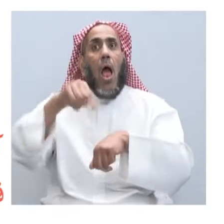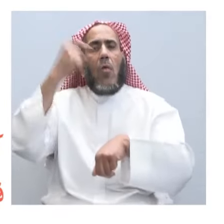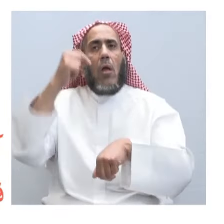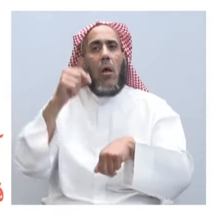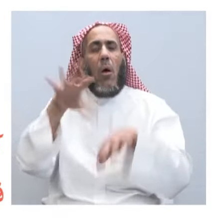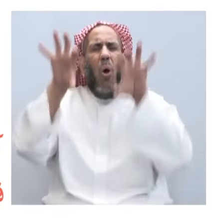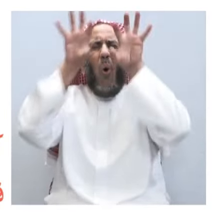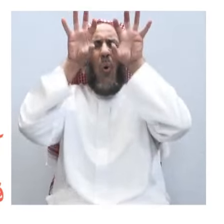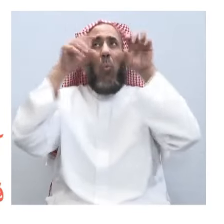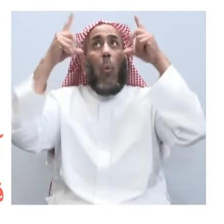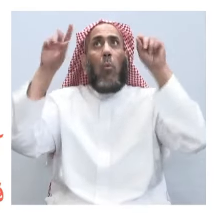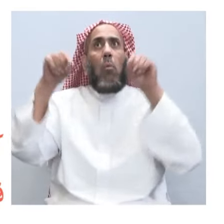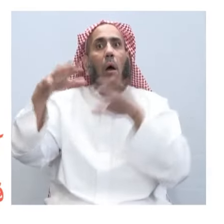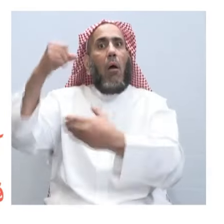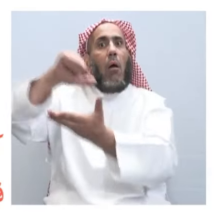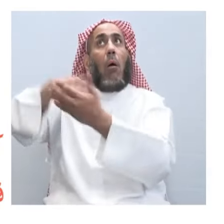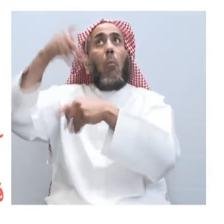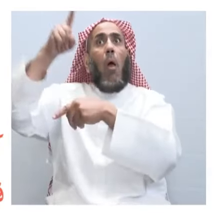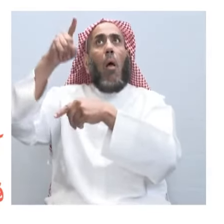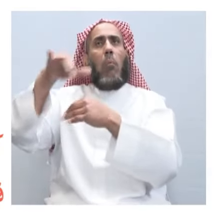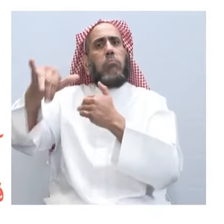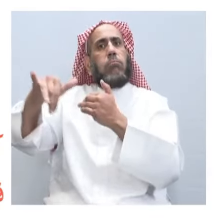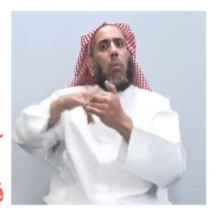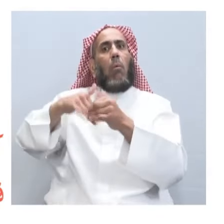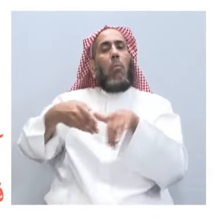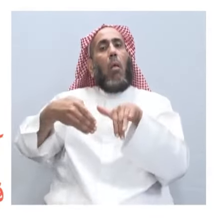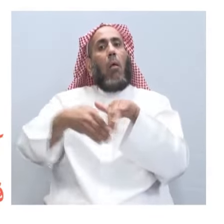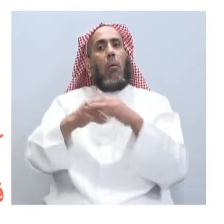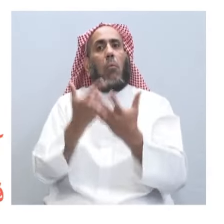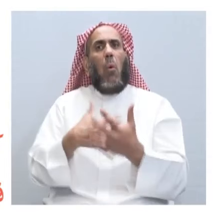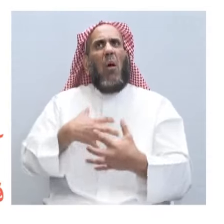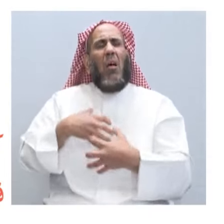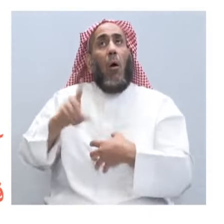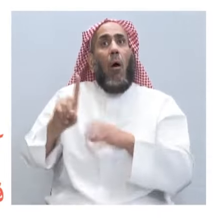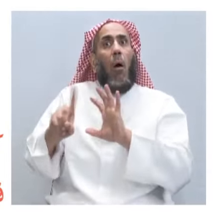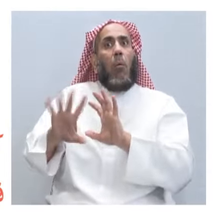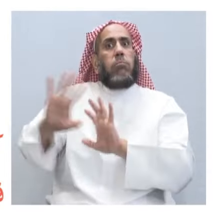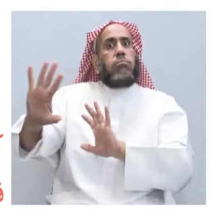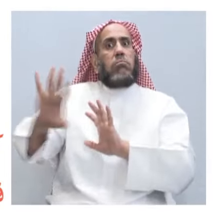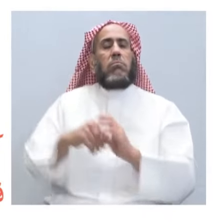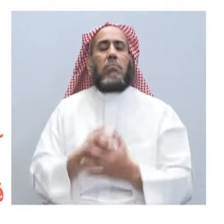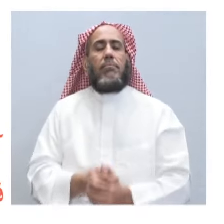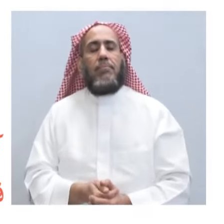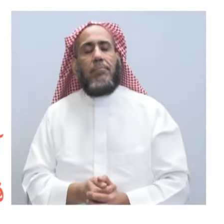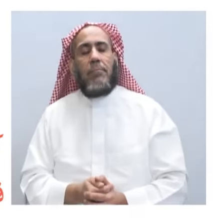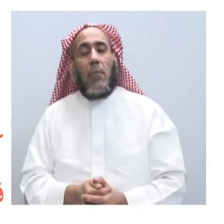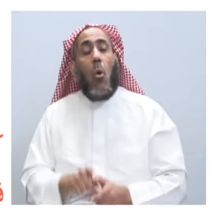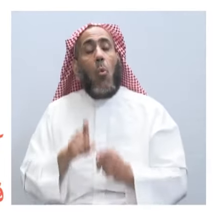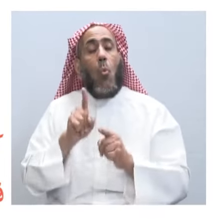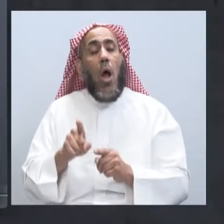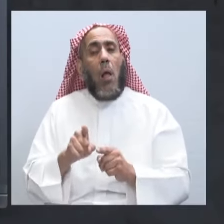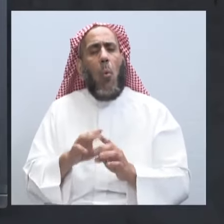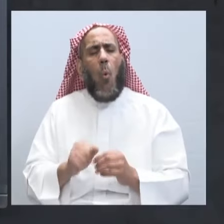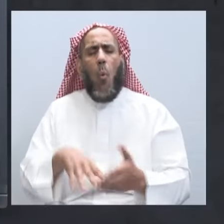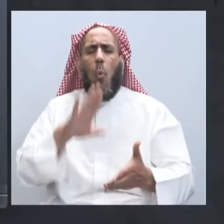بومه على داره رجع تشاؤما بها وهذا الامر